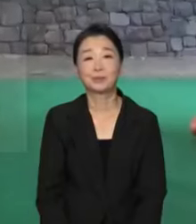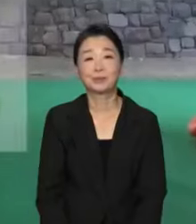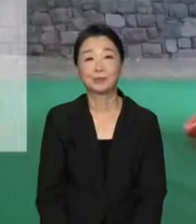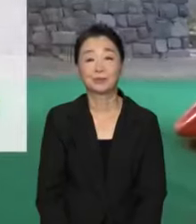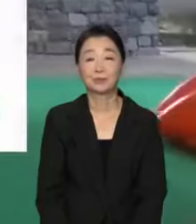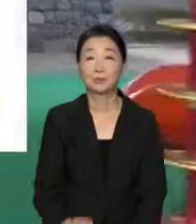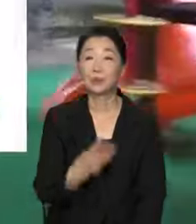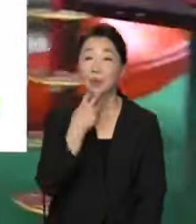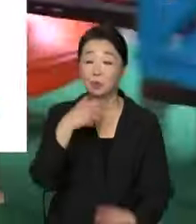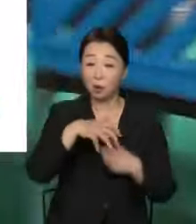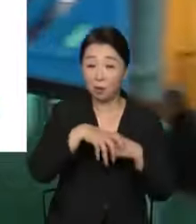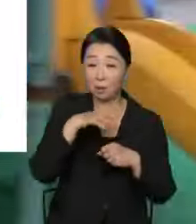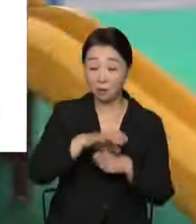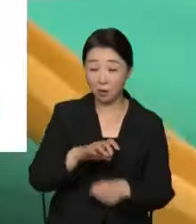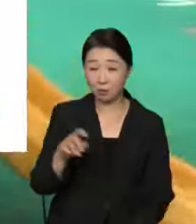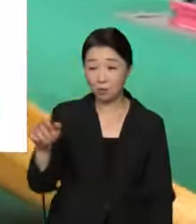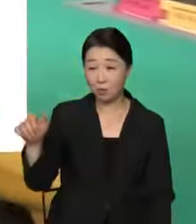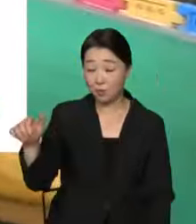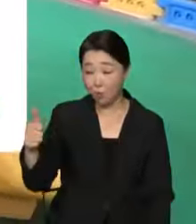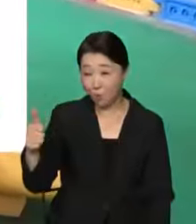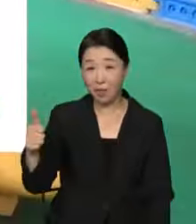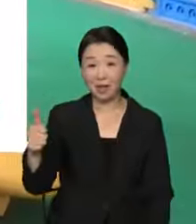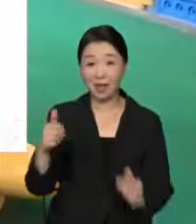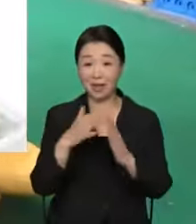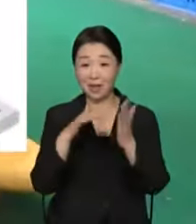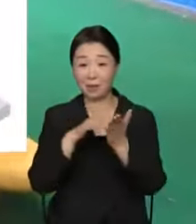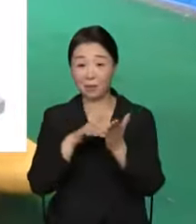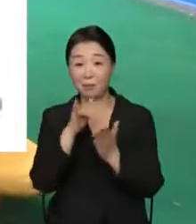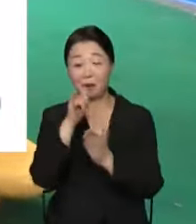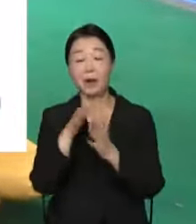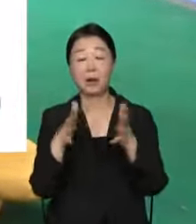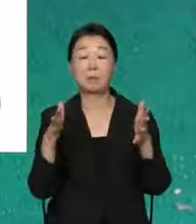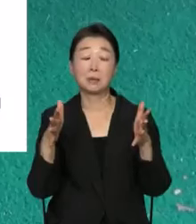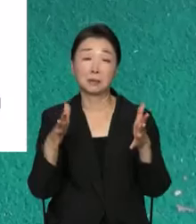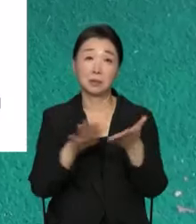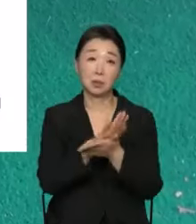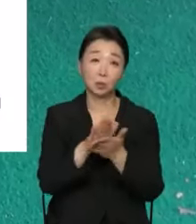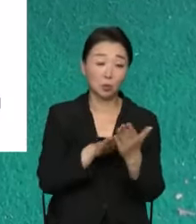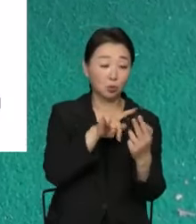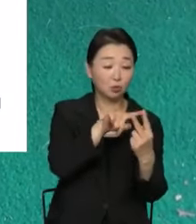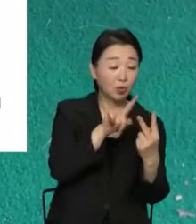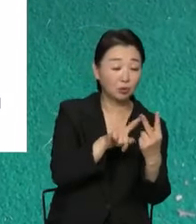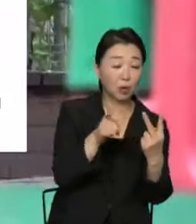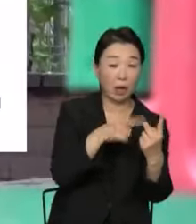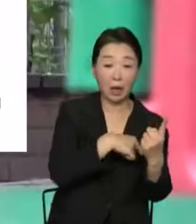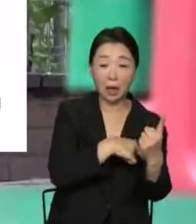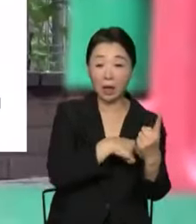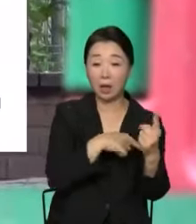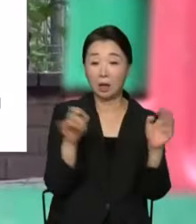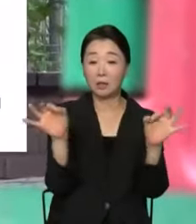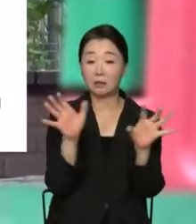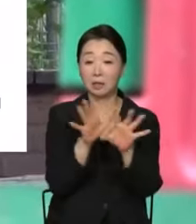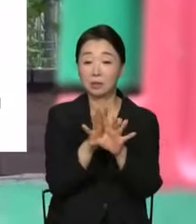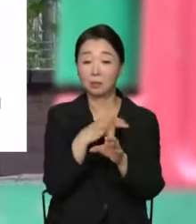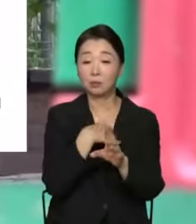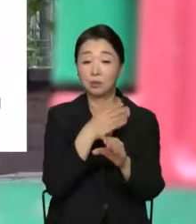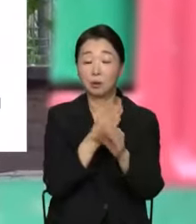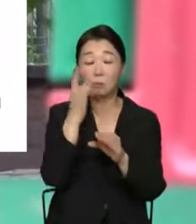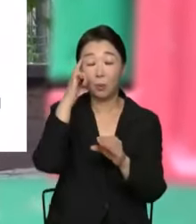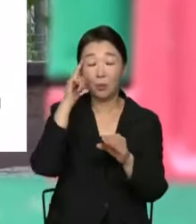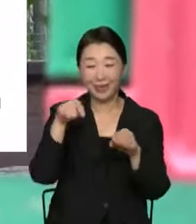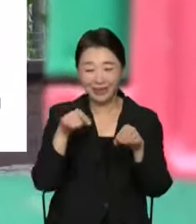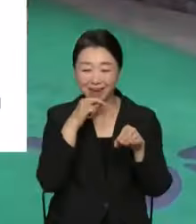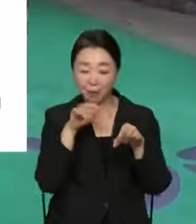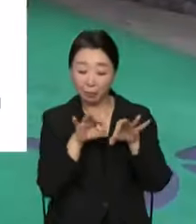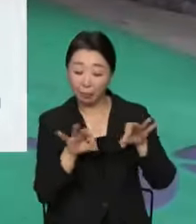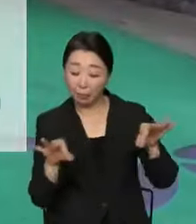서울 마포구의 한 500세대 아파트에 딱 두 개인 놀이터 중 하나가 없어질지도 모릅니다. 이 아래 배관 공사를 해야